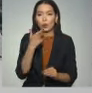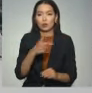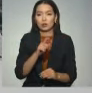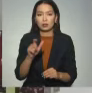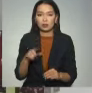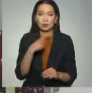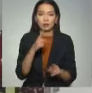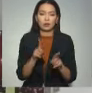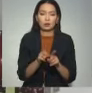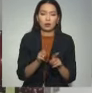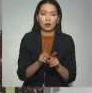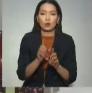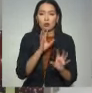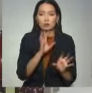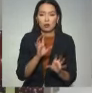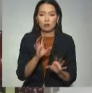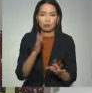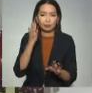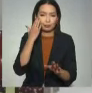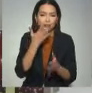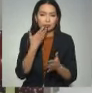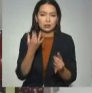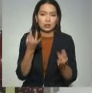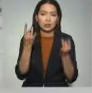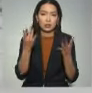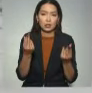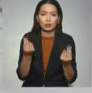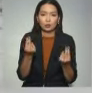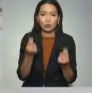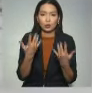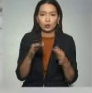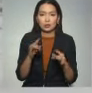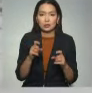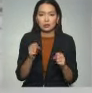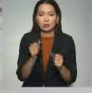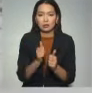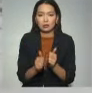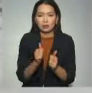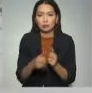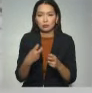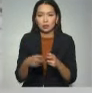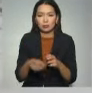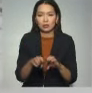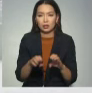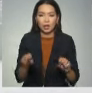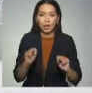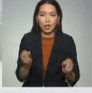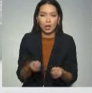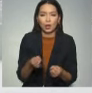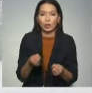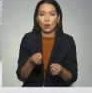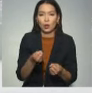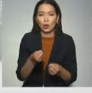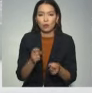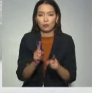горожане назвали такую заботу бессмысленной тратой бюджетных денег. Тем более, что из-за уже регулярных порывов на сетях ледовые фигуры то и